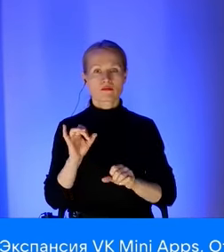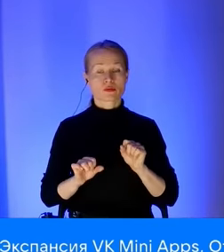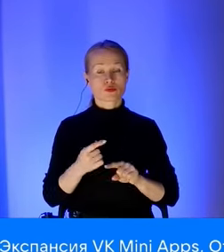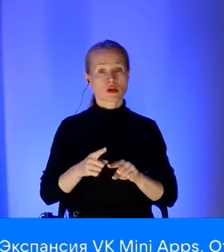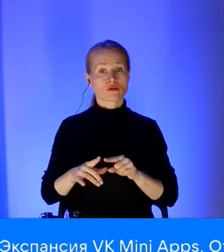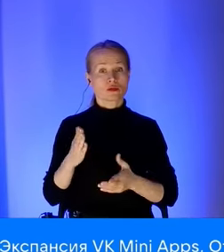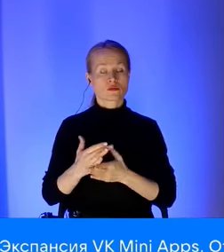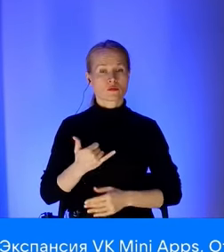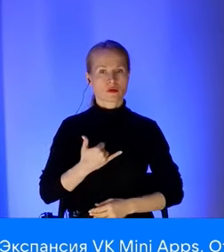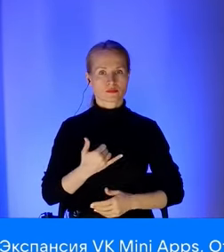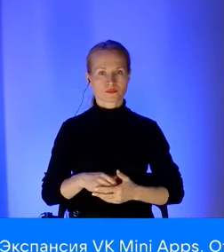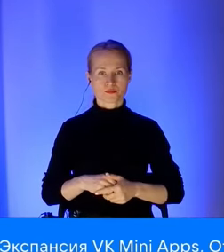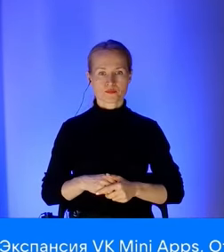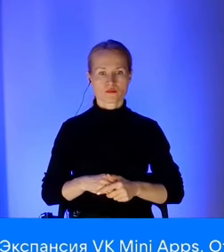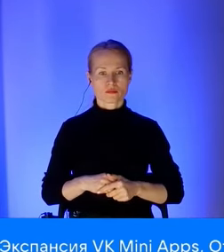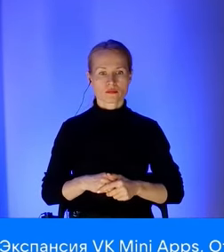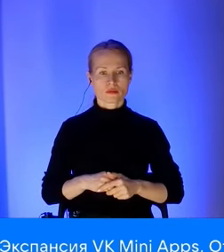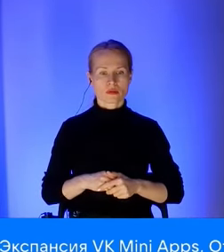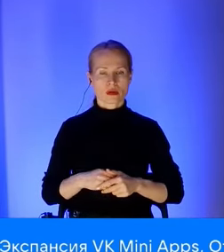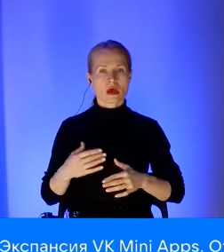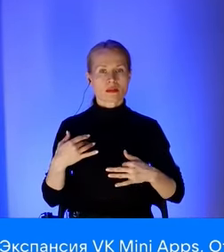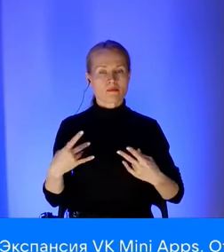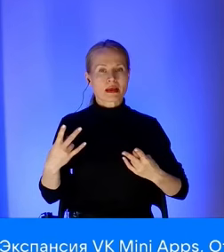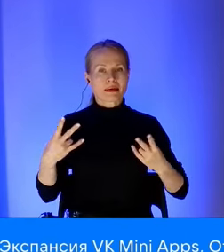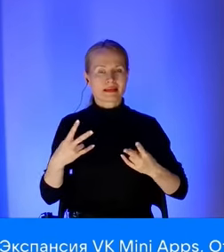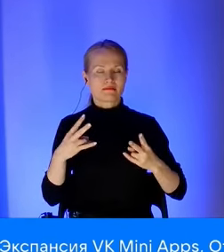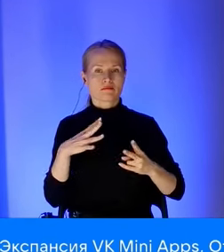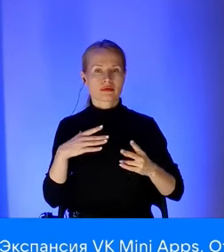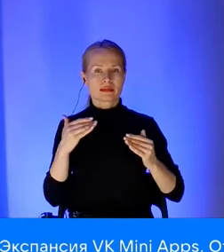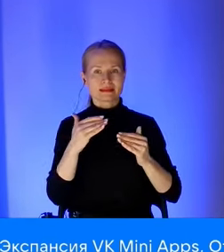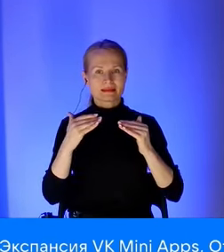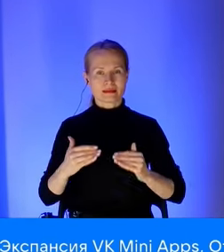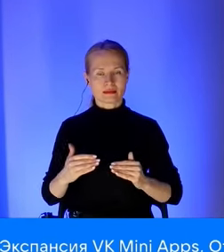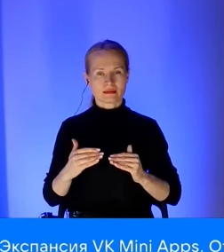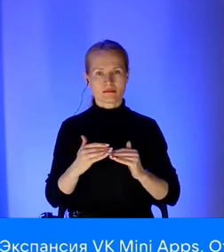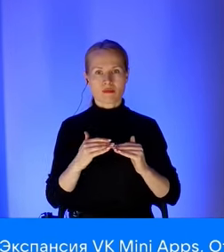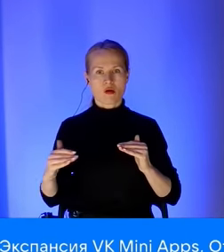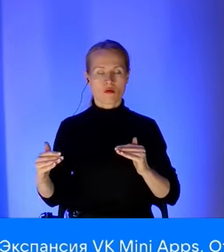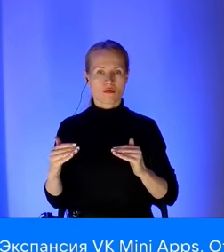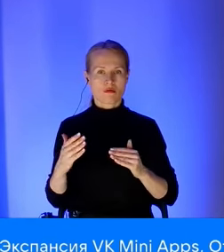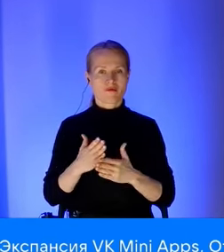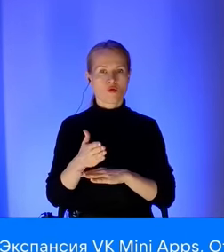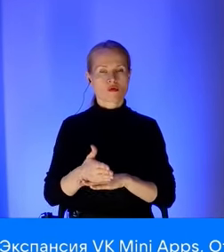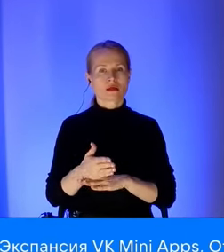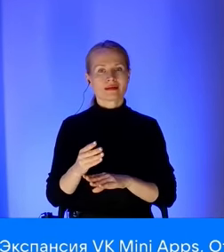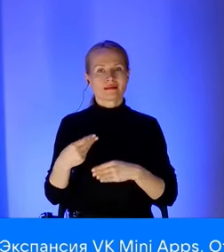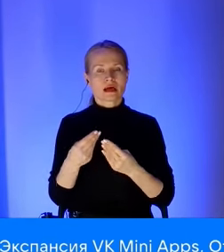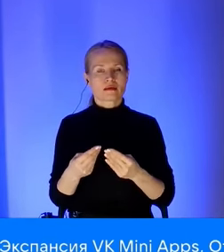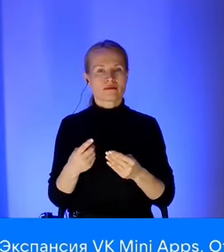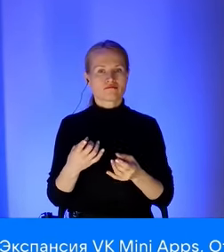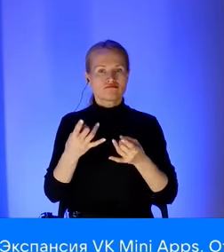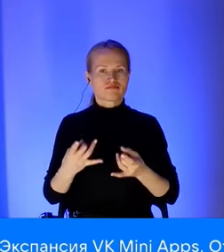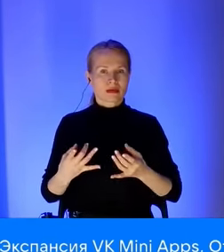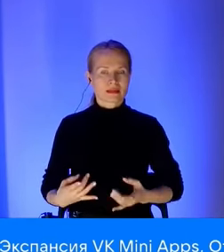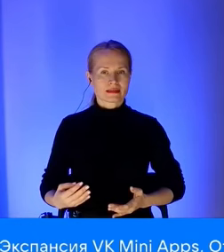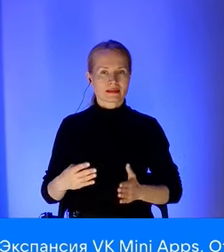возможностям, которые есть у нас. Нам необходимо было снизить порог входа, то есть дать простые инструменты, можно